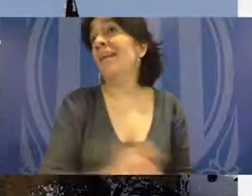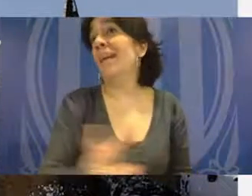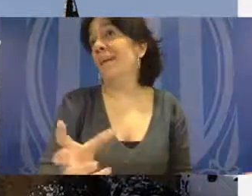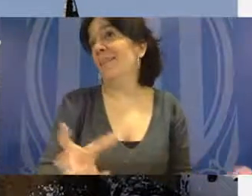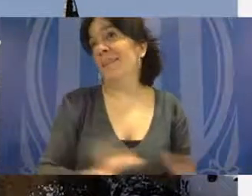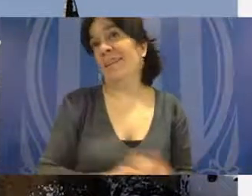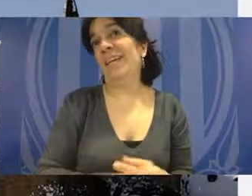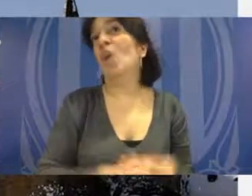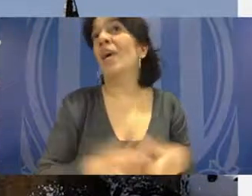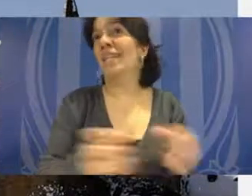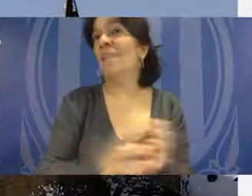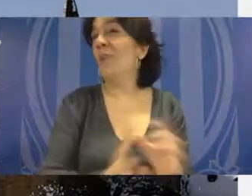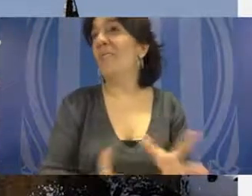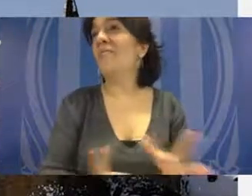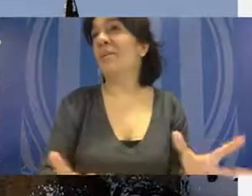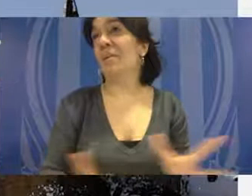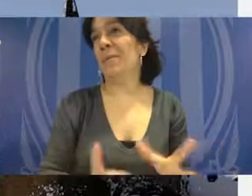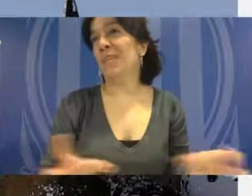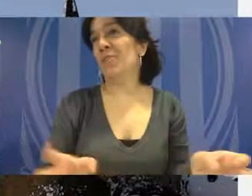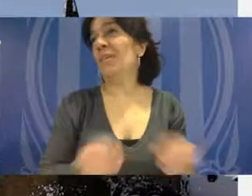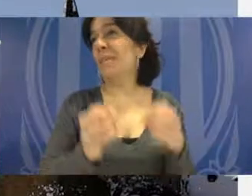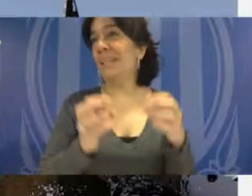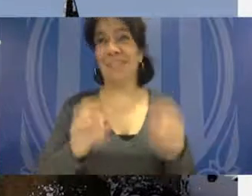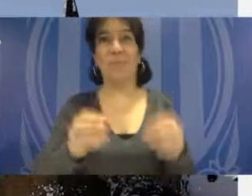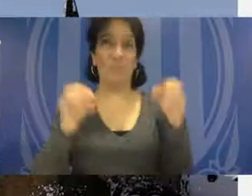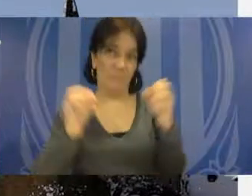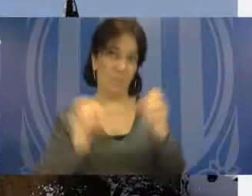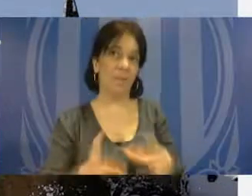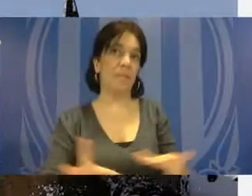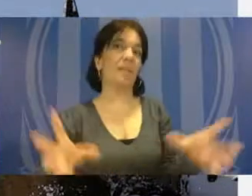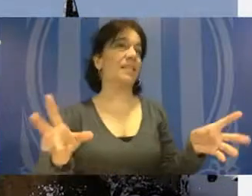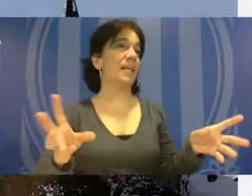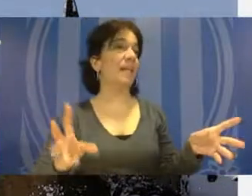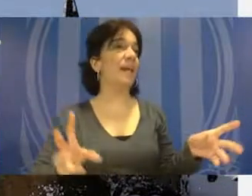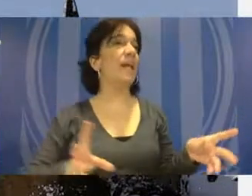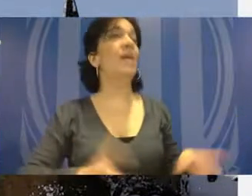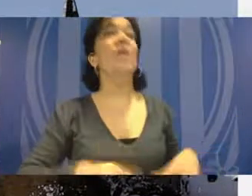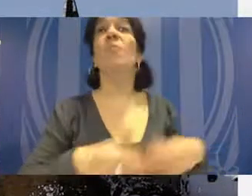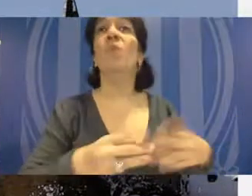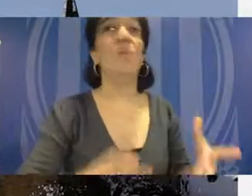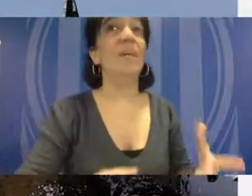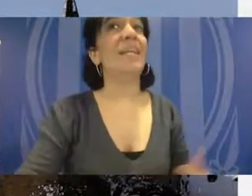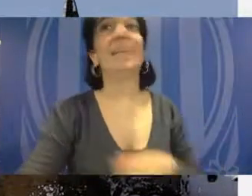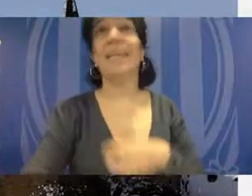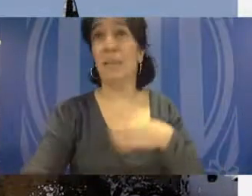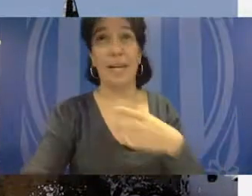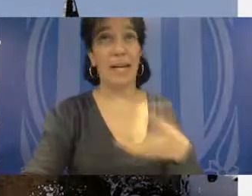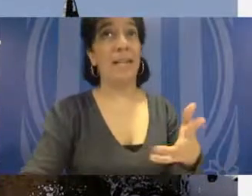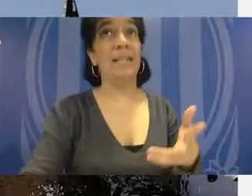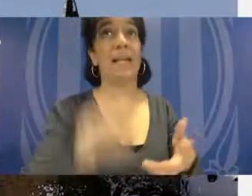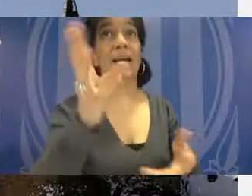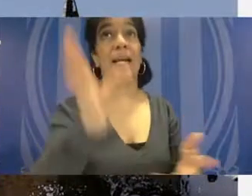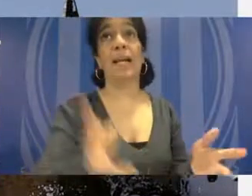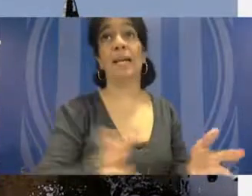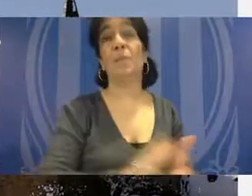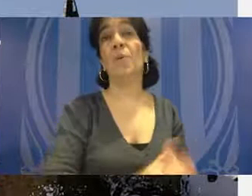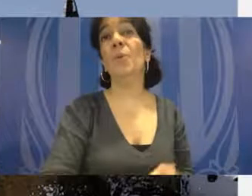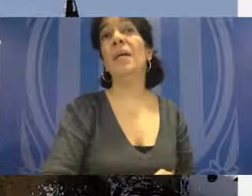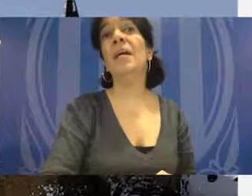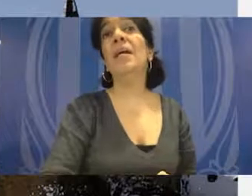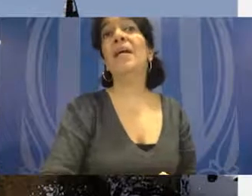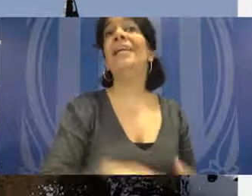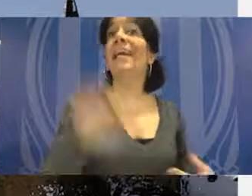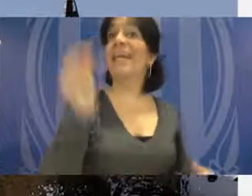realment, clar, toques molt la fibra perquè són imatges molt típiques de Nadal, molt boniques, que ja et venen ganes d'anar en aquest